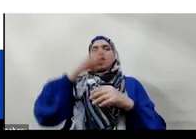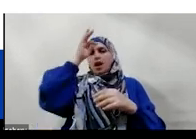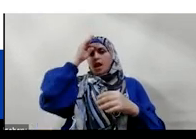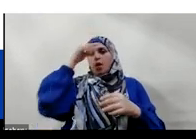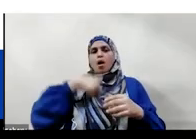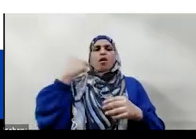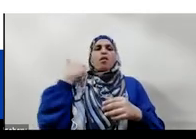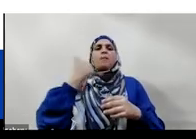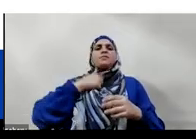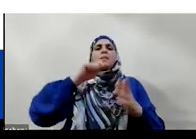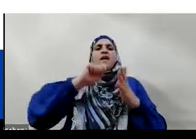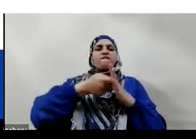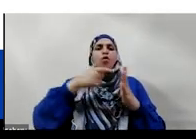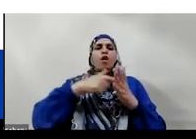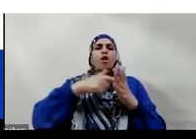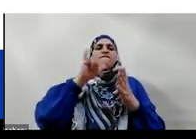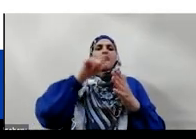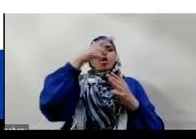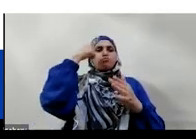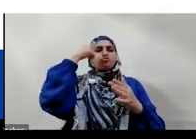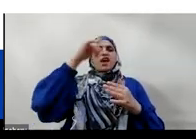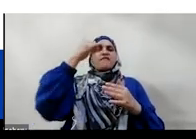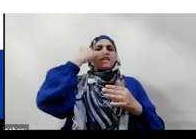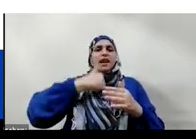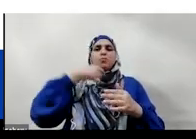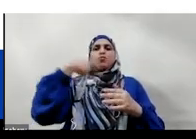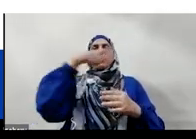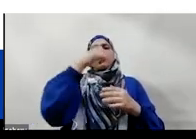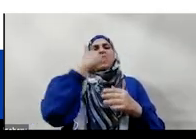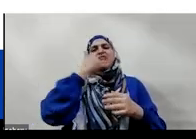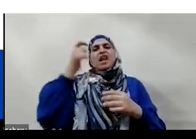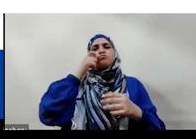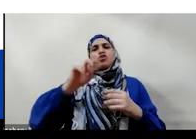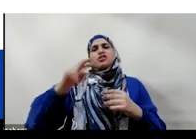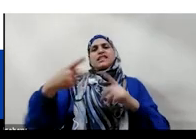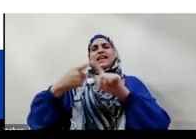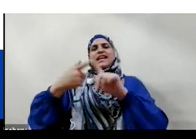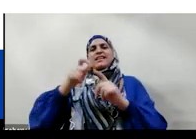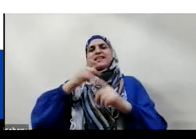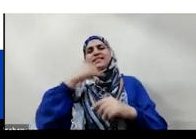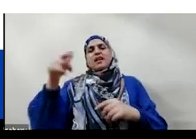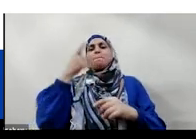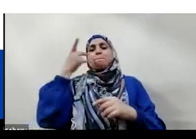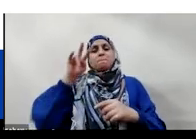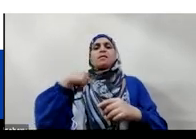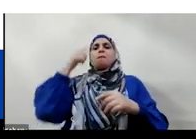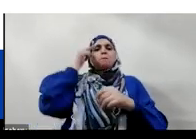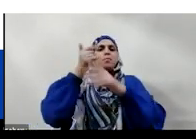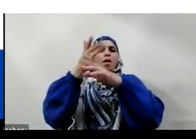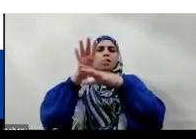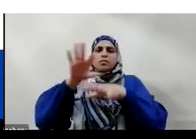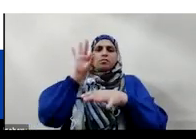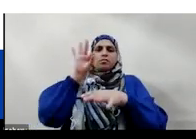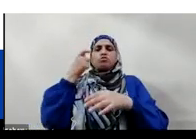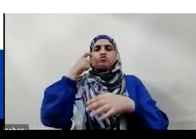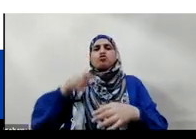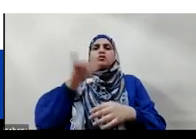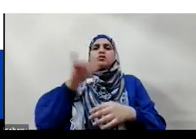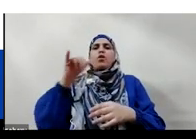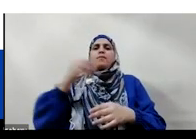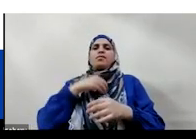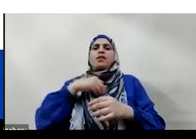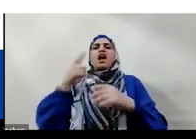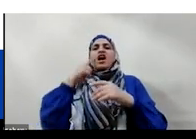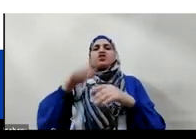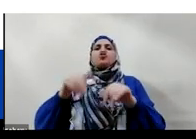احط emergency contact والبيانات بتاعته، اسمه، المكان اللي هو عايش فيه، البلد، الايميل،